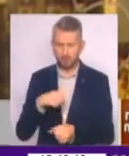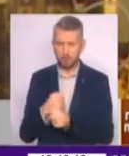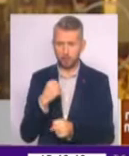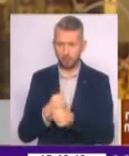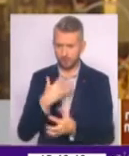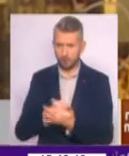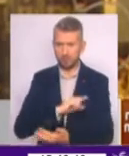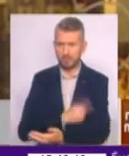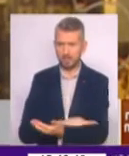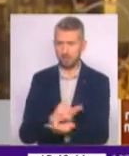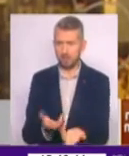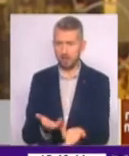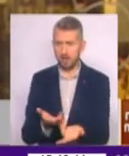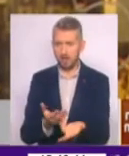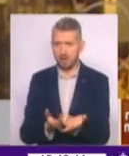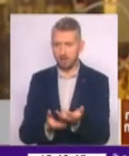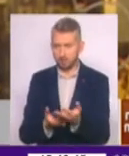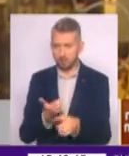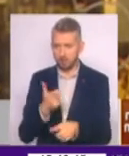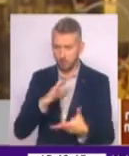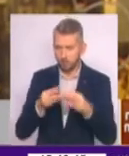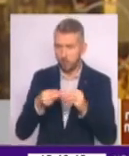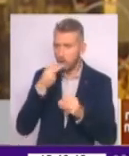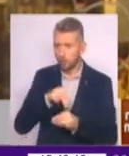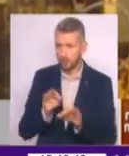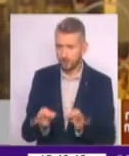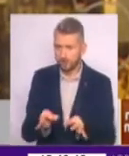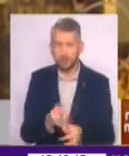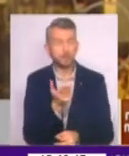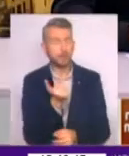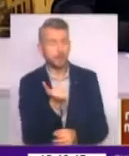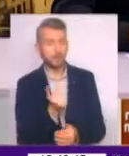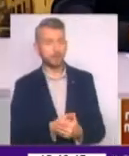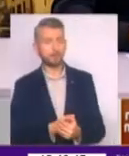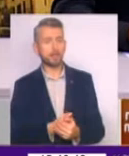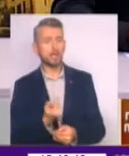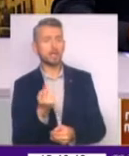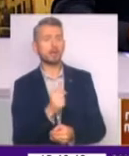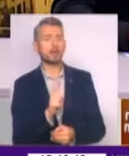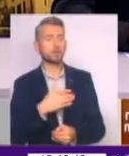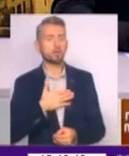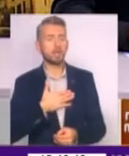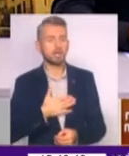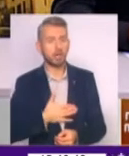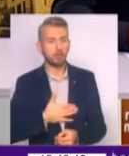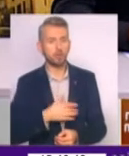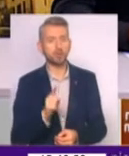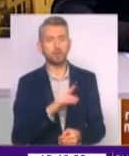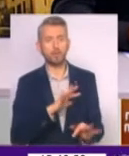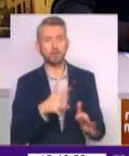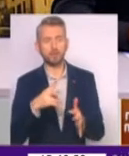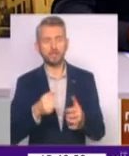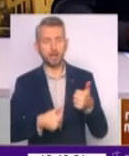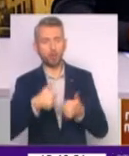своїми силами, а виходить більш результативніше зазвичай. Так. Єдине, що приємно, відбувся на